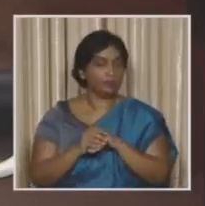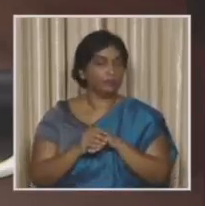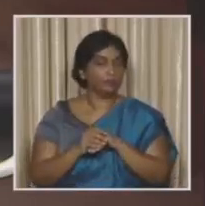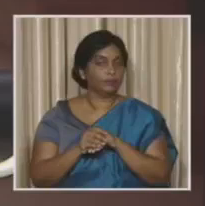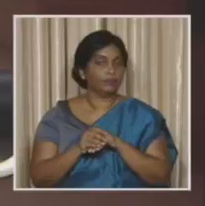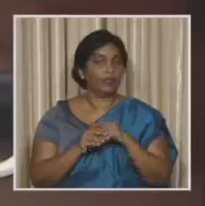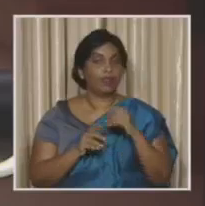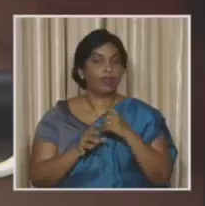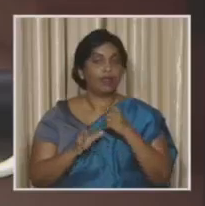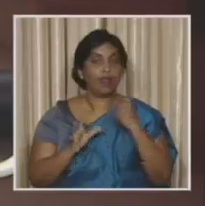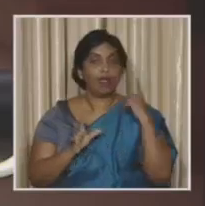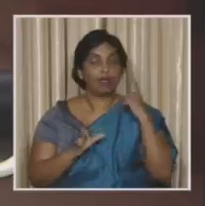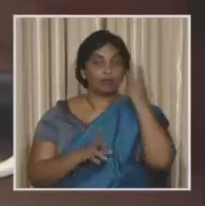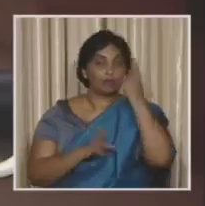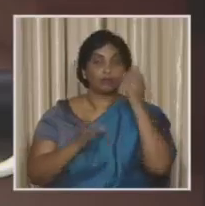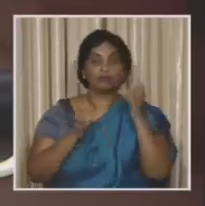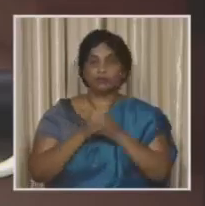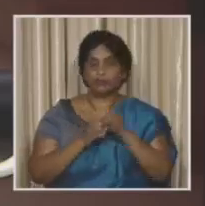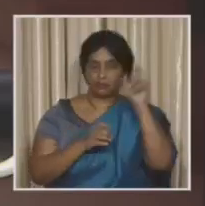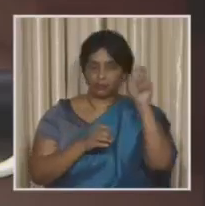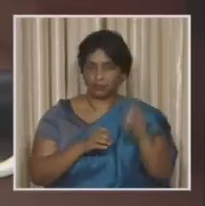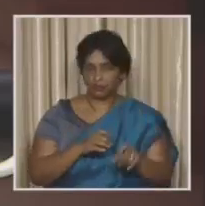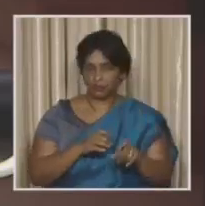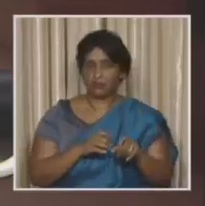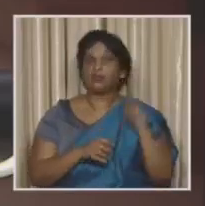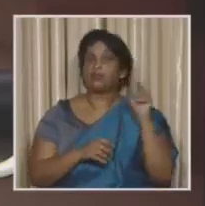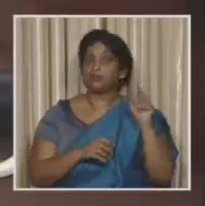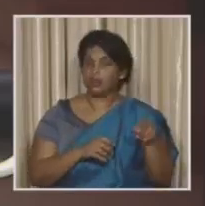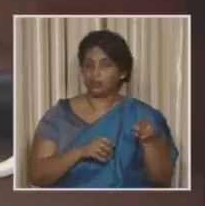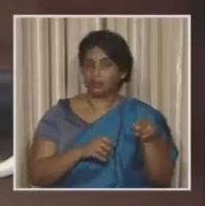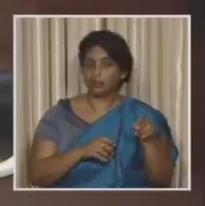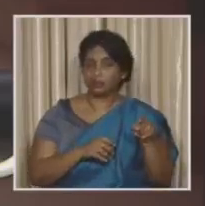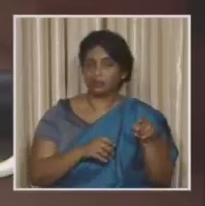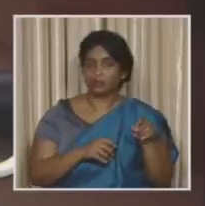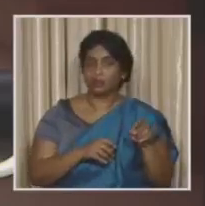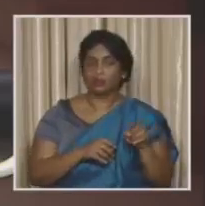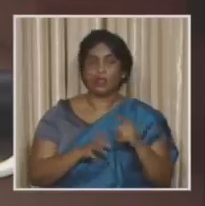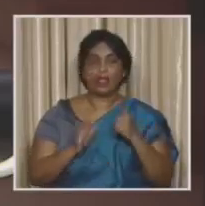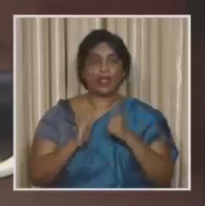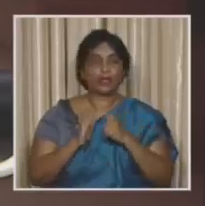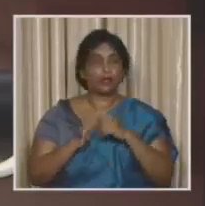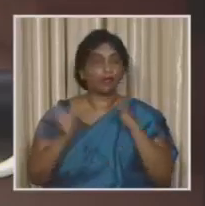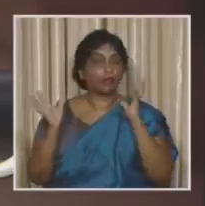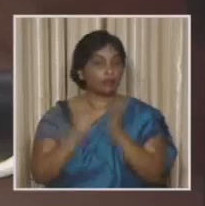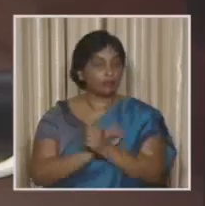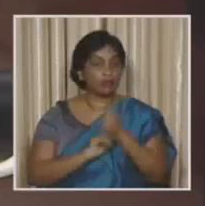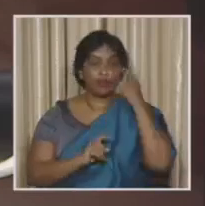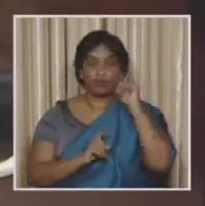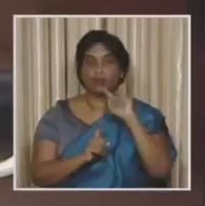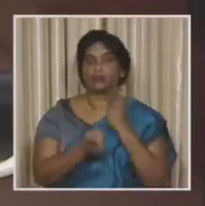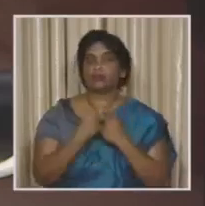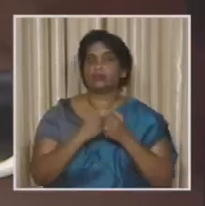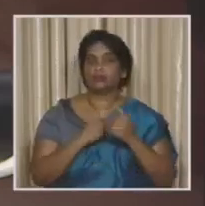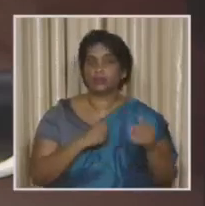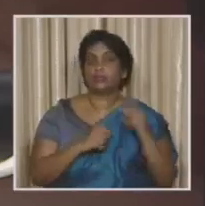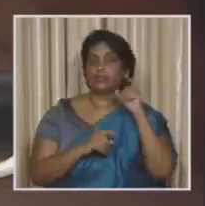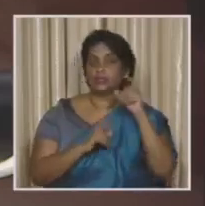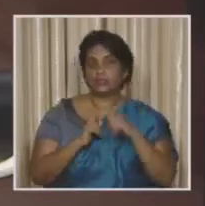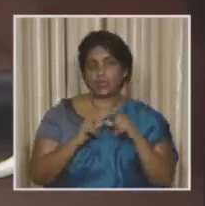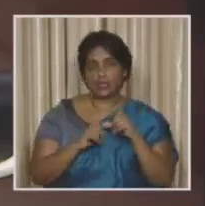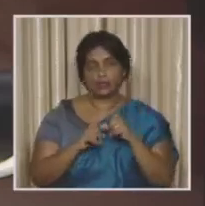මේක නියෝජනය කරනවා ආමි බුද්ධියන්සේ නියෝජනය කර මහත්මයා. ඔහුට එක්දලිකොඩ පැහැරගෙන යාම පිළිබඳව පරීක්ෂණ පවත්වනෙම CID